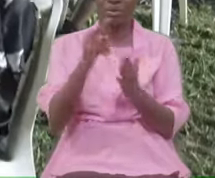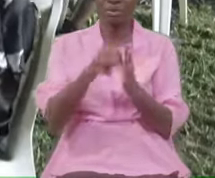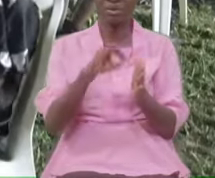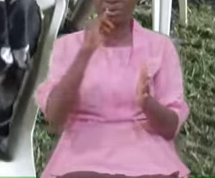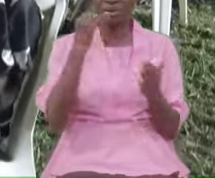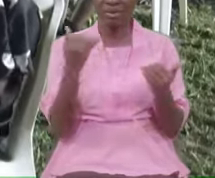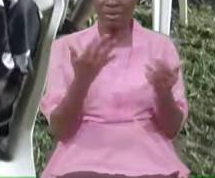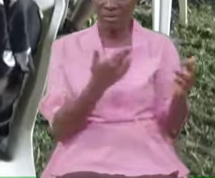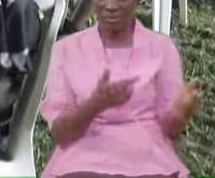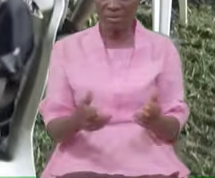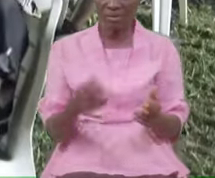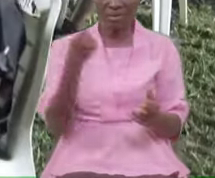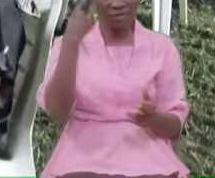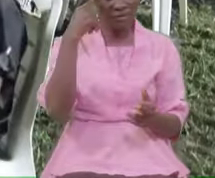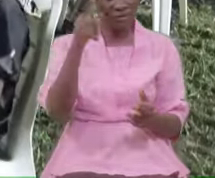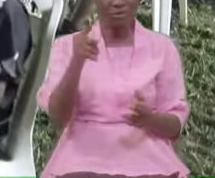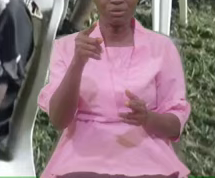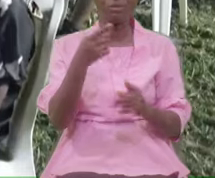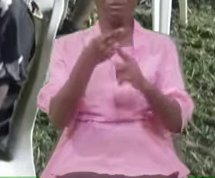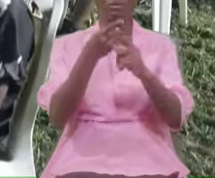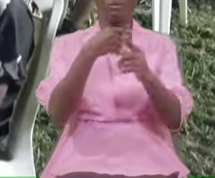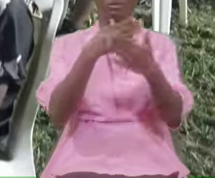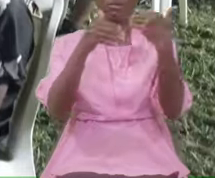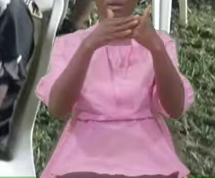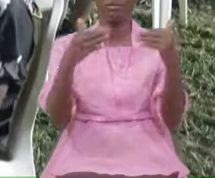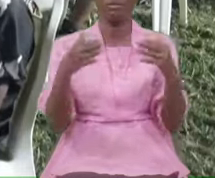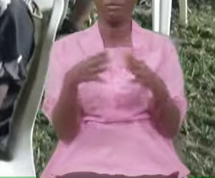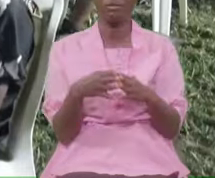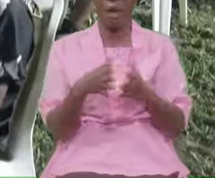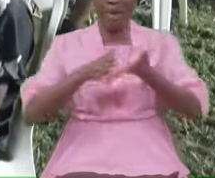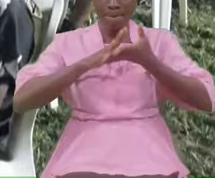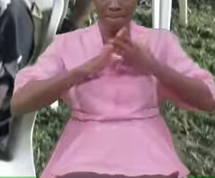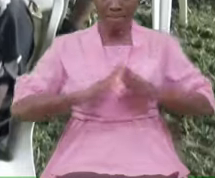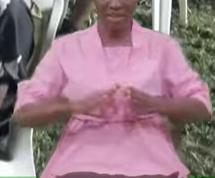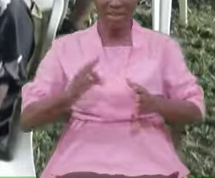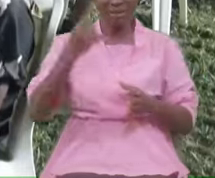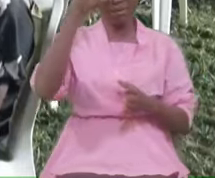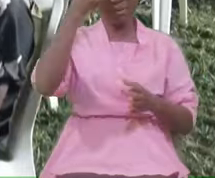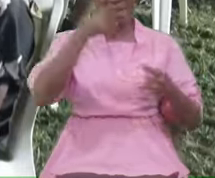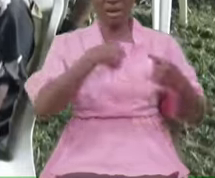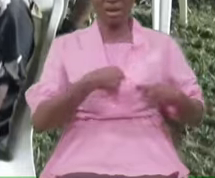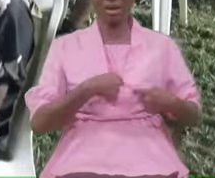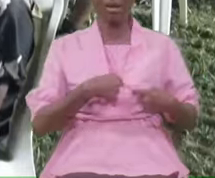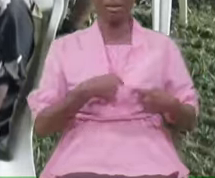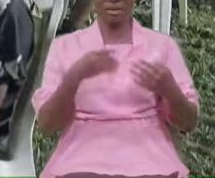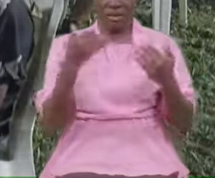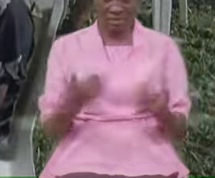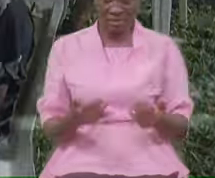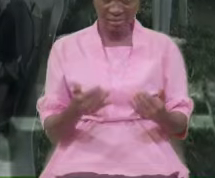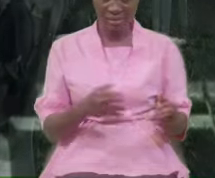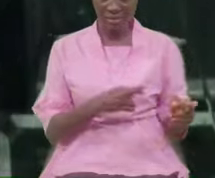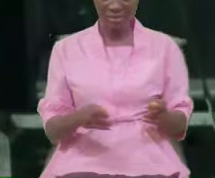sa langit ng kapasanan na of ang kalinaw sa huna-huna available for everyone